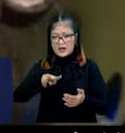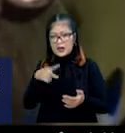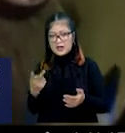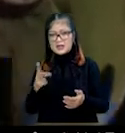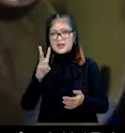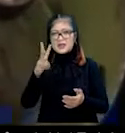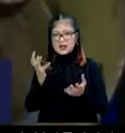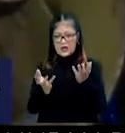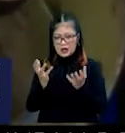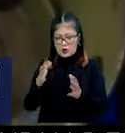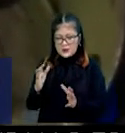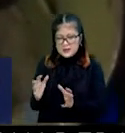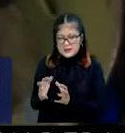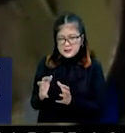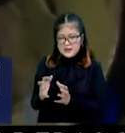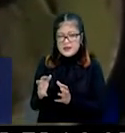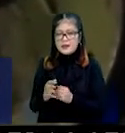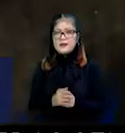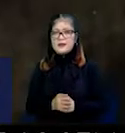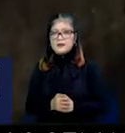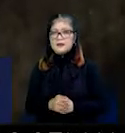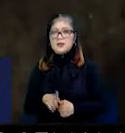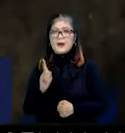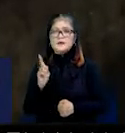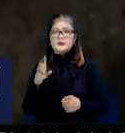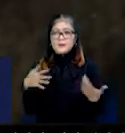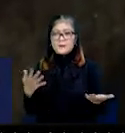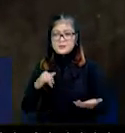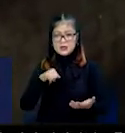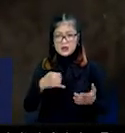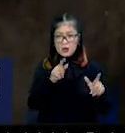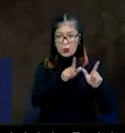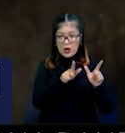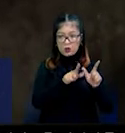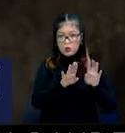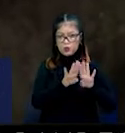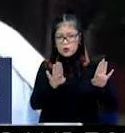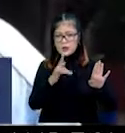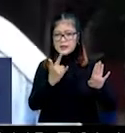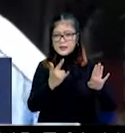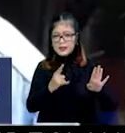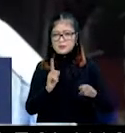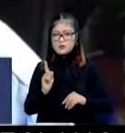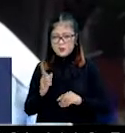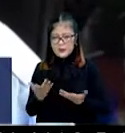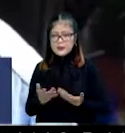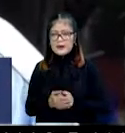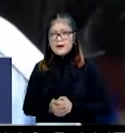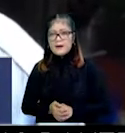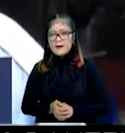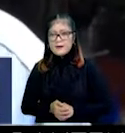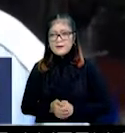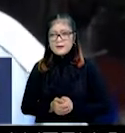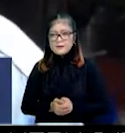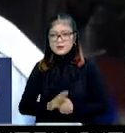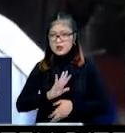elpiji 3 kg ini untuk menyiasati agar warung makan miliknya tetap bertahan n akan naik